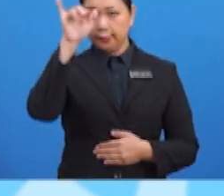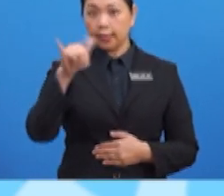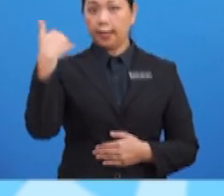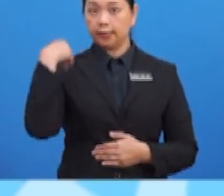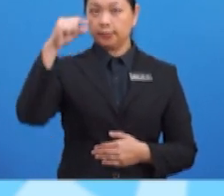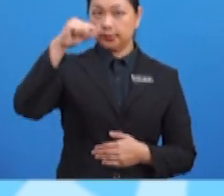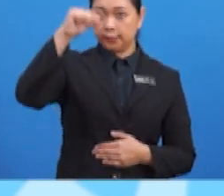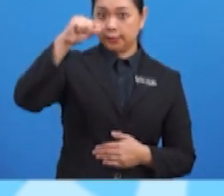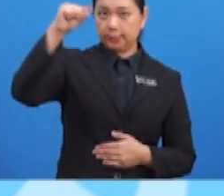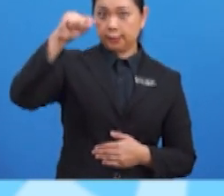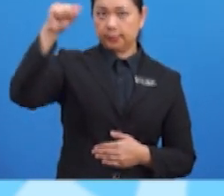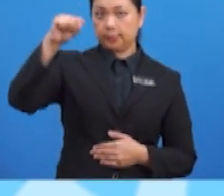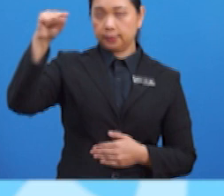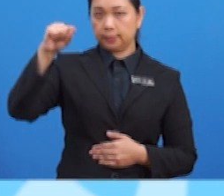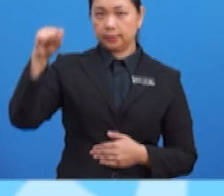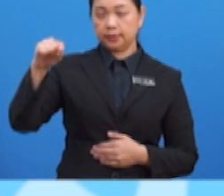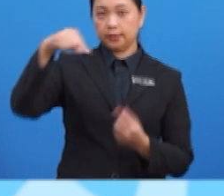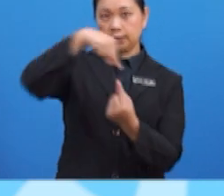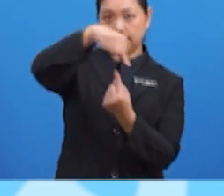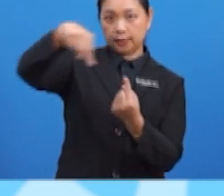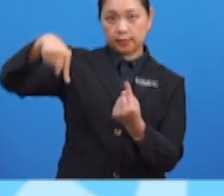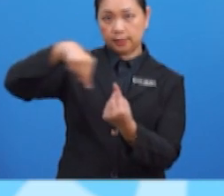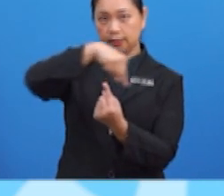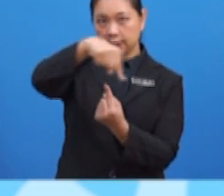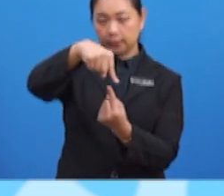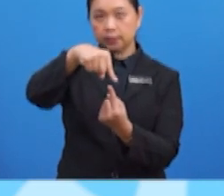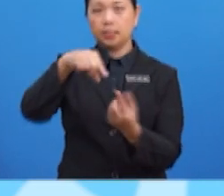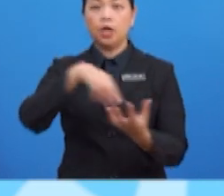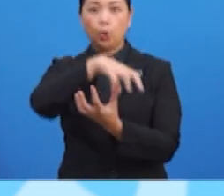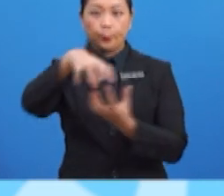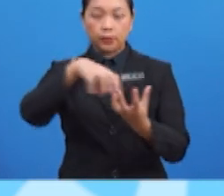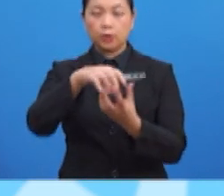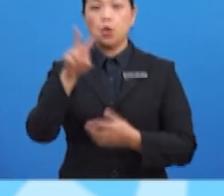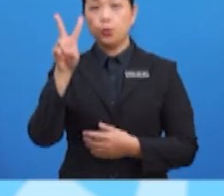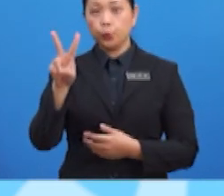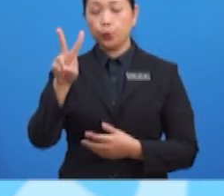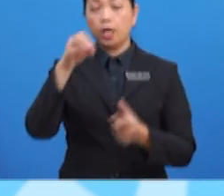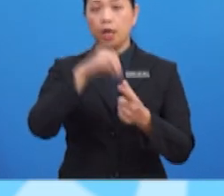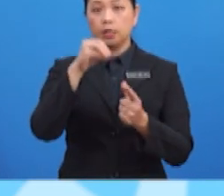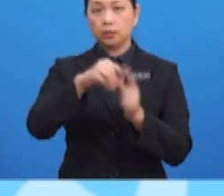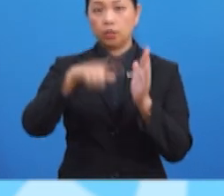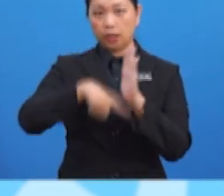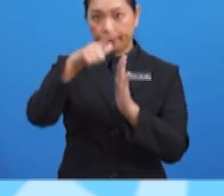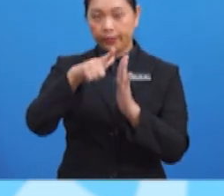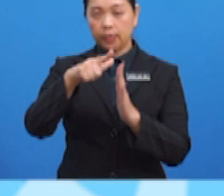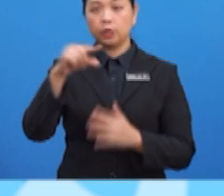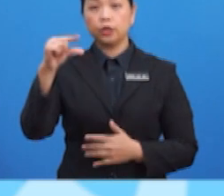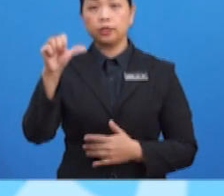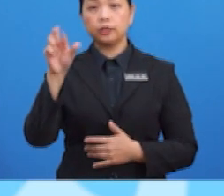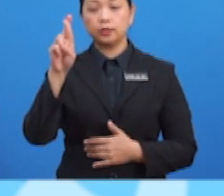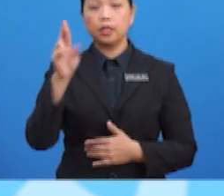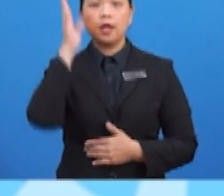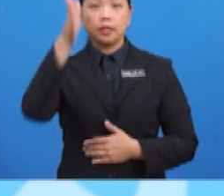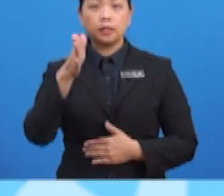bergerigi di sekelilingnya. Kombinasi dua atau lebih gear akan